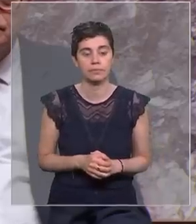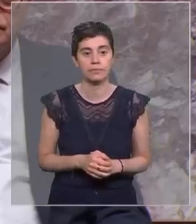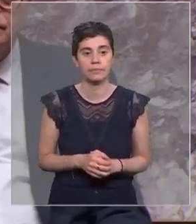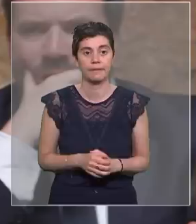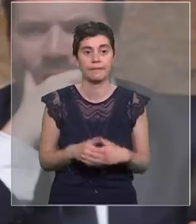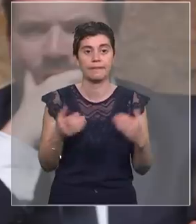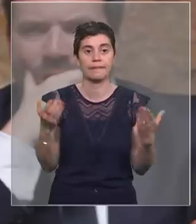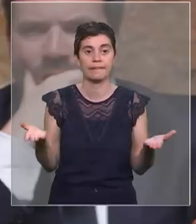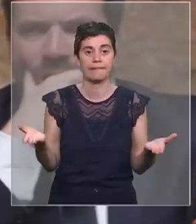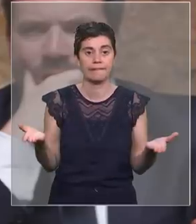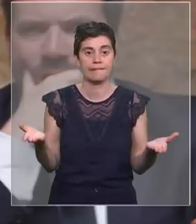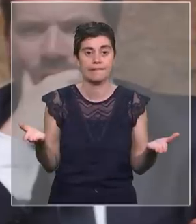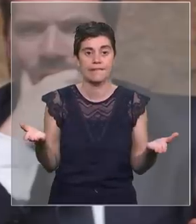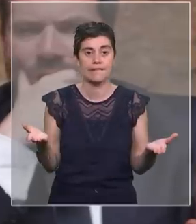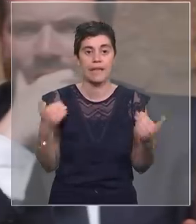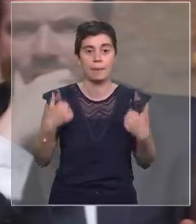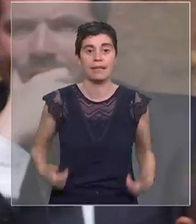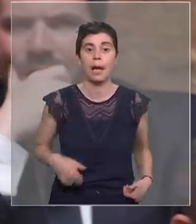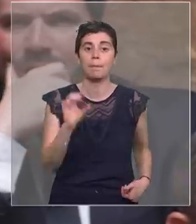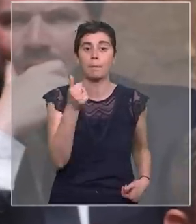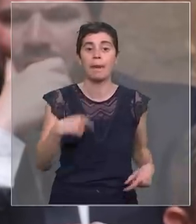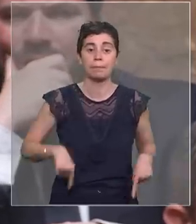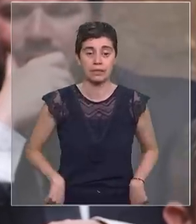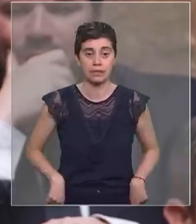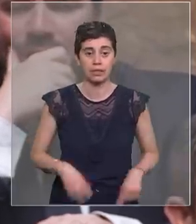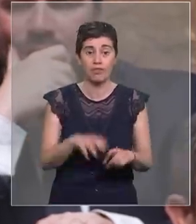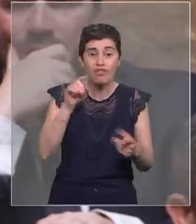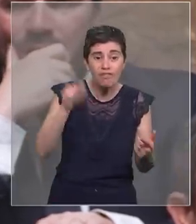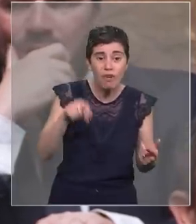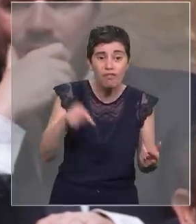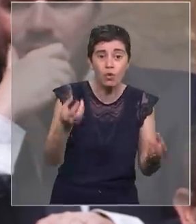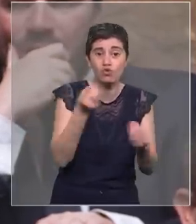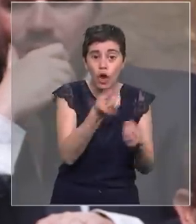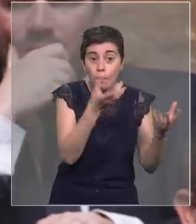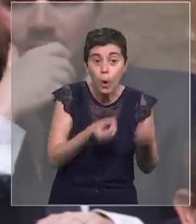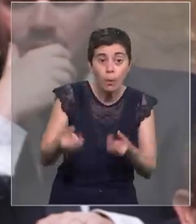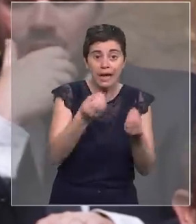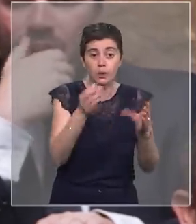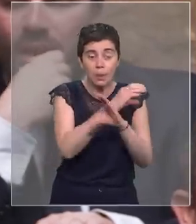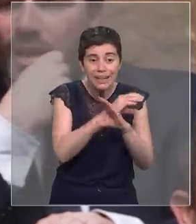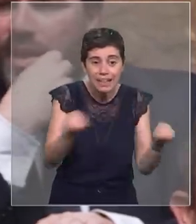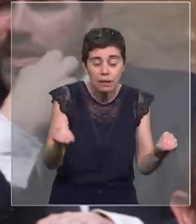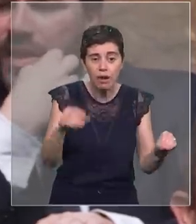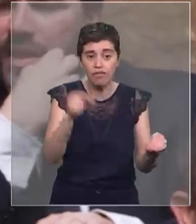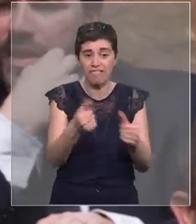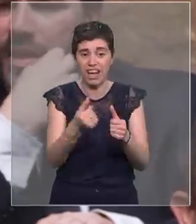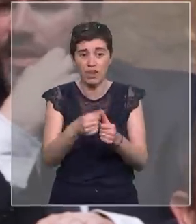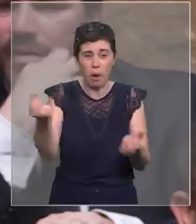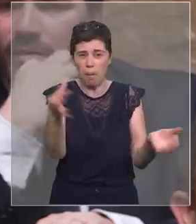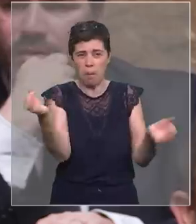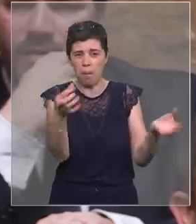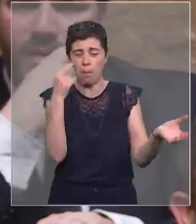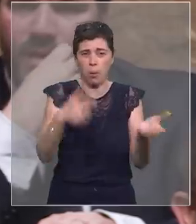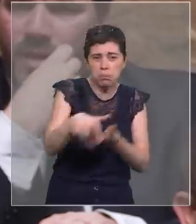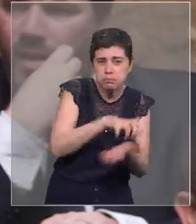Président Pancher. Madame la Première ministre, vous deviez apaiser le pays. Vous continuez à jeter de l'huile sur le